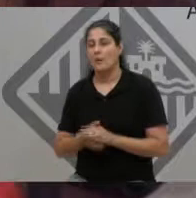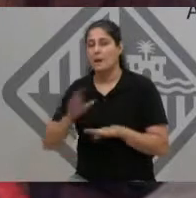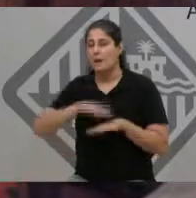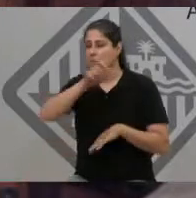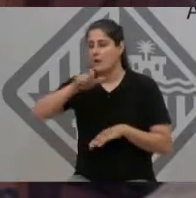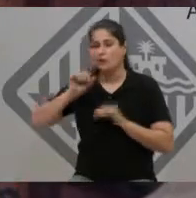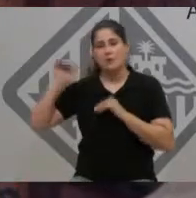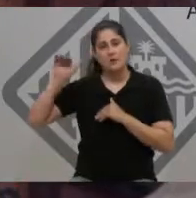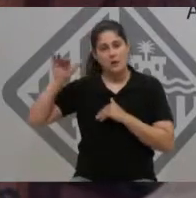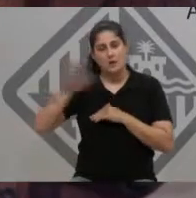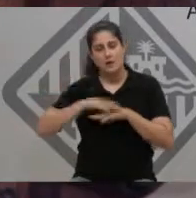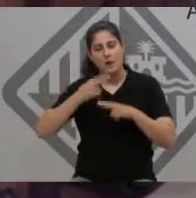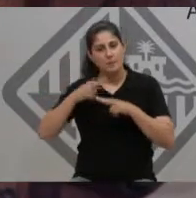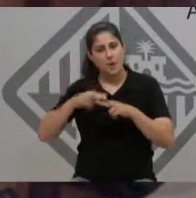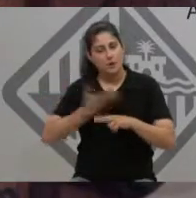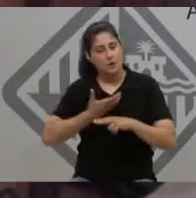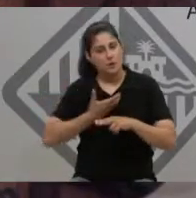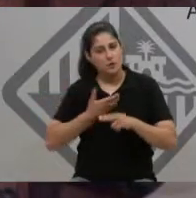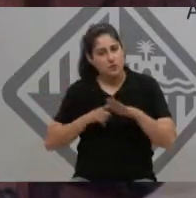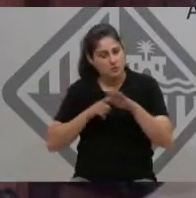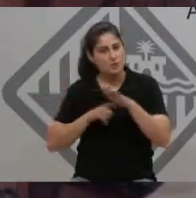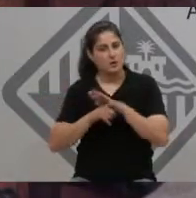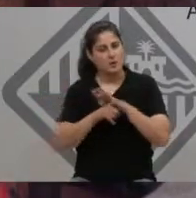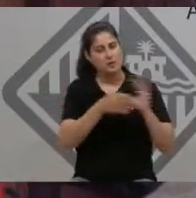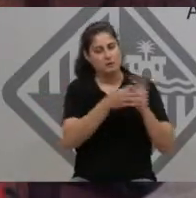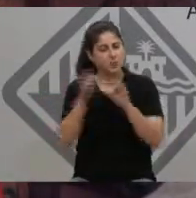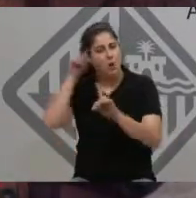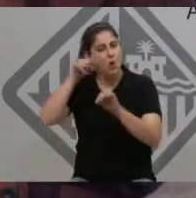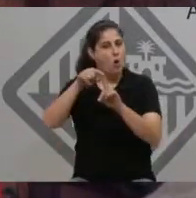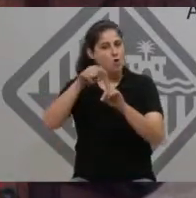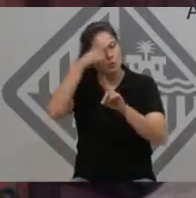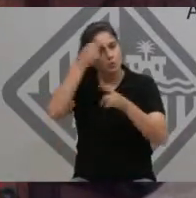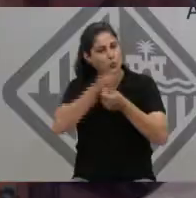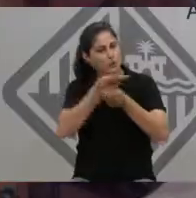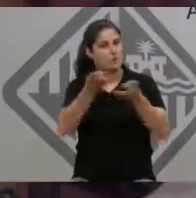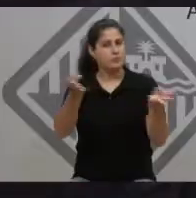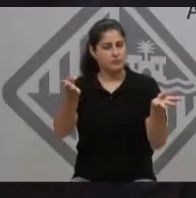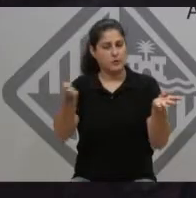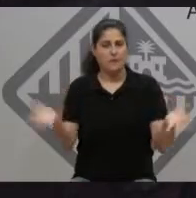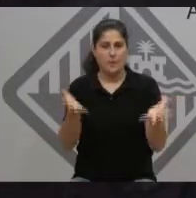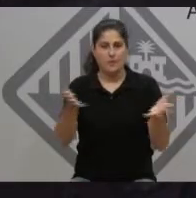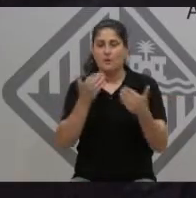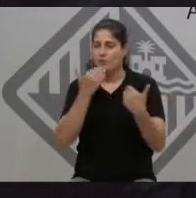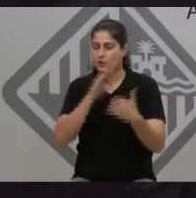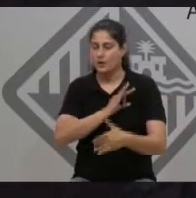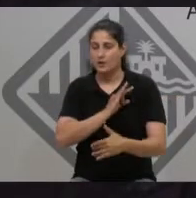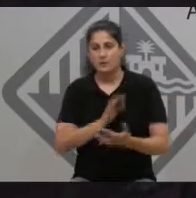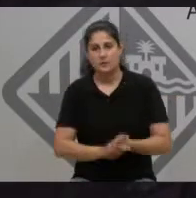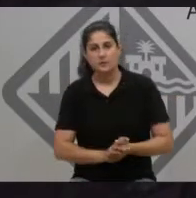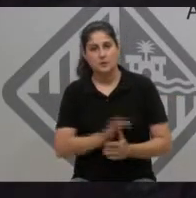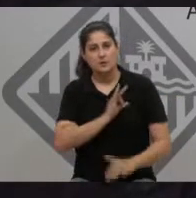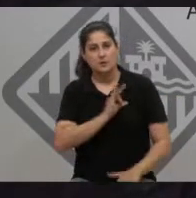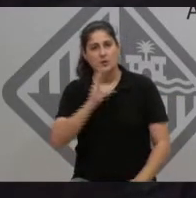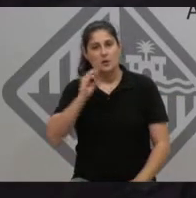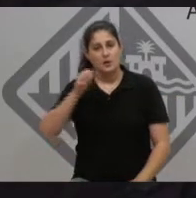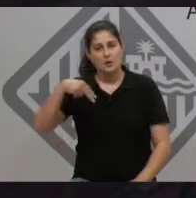per desenvolupar polítiques municipals cap a la diversitat cultural de Palma. Ya está. Gracias, señor Cañellas.